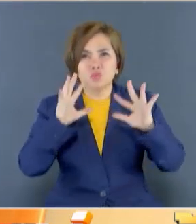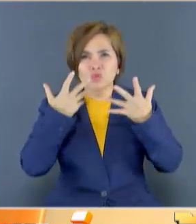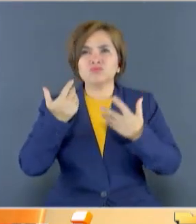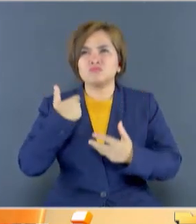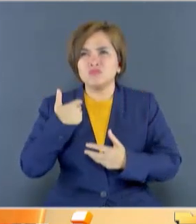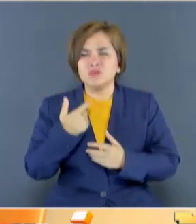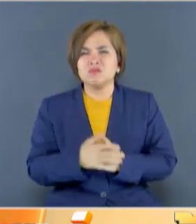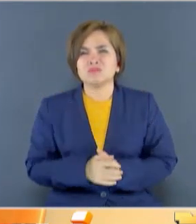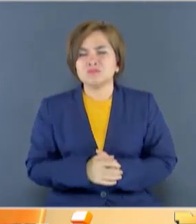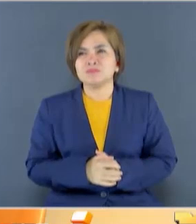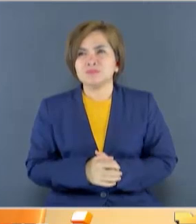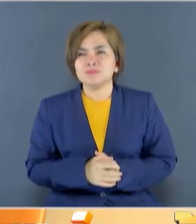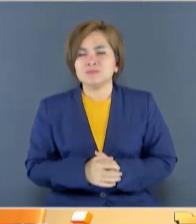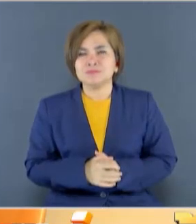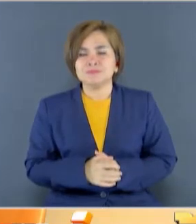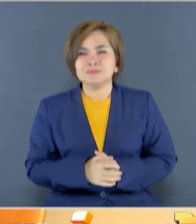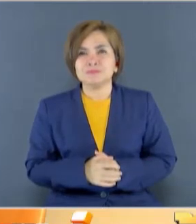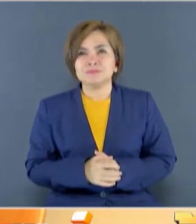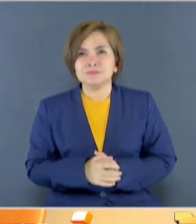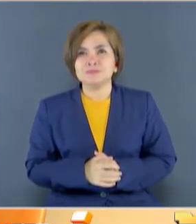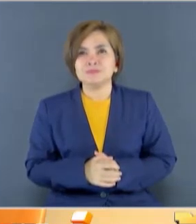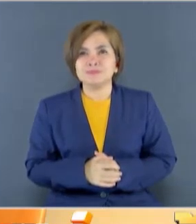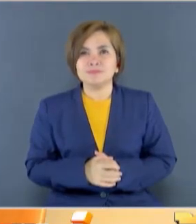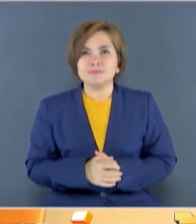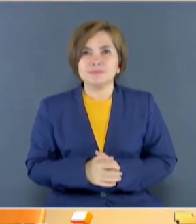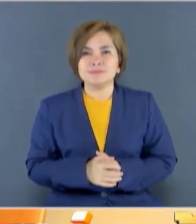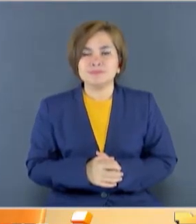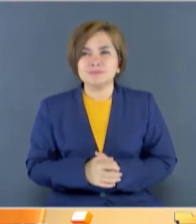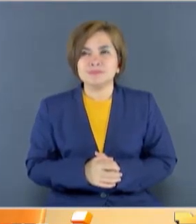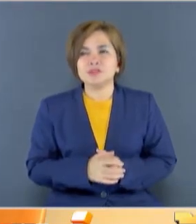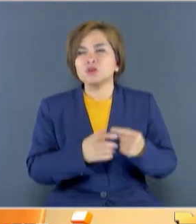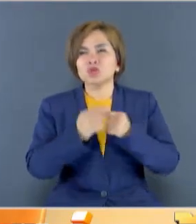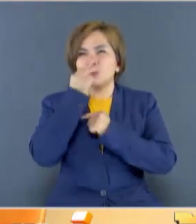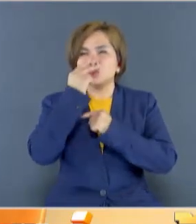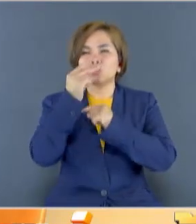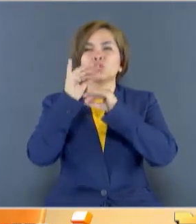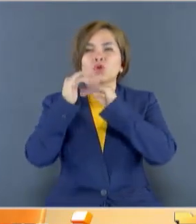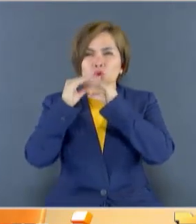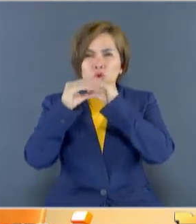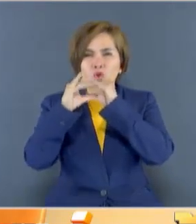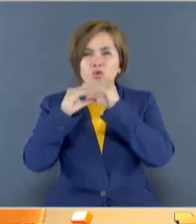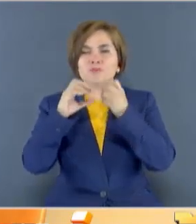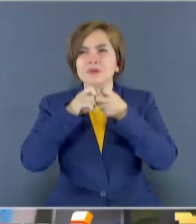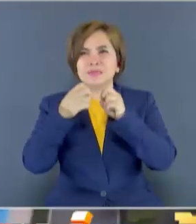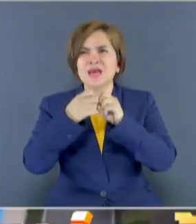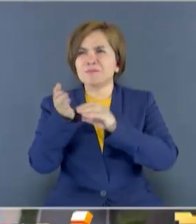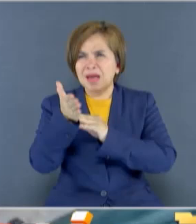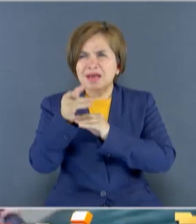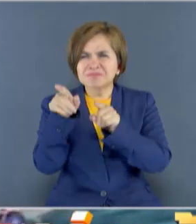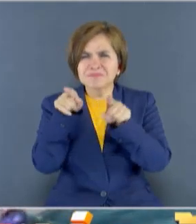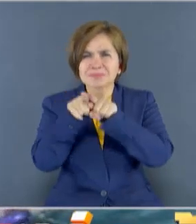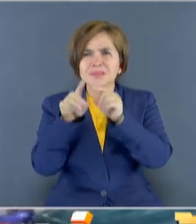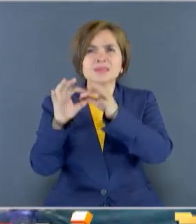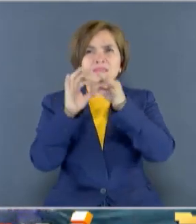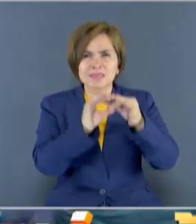รณีปลาหมอคางดำนี่คือตัวอยากดึงนะฮะคุณผู้ชมครับขณะเดียวกันครับไปต่อที่จังหวัดระยองมันจะทั่วประเทศเลยนะฮะเรื่องปลาหมอคางดำเนี่ยเทศ